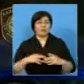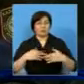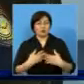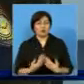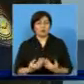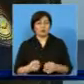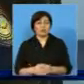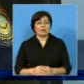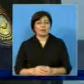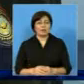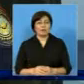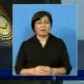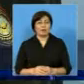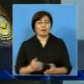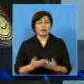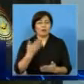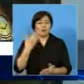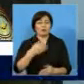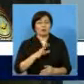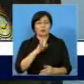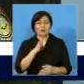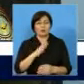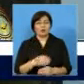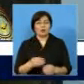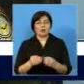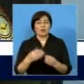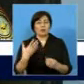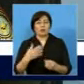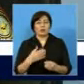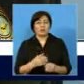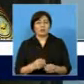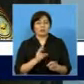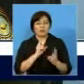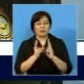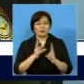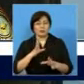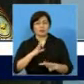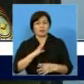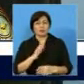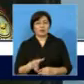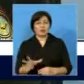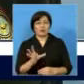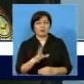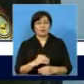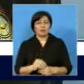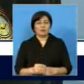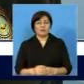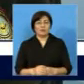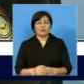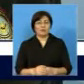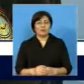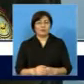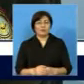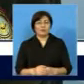последствиям. В прошлый период порядка, вот мы говорили, 15 обращений поступало, но они все, в принципе,